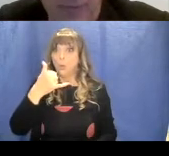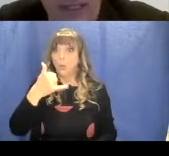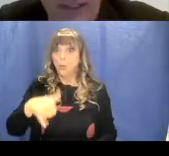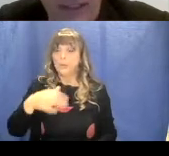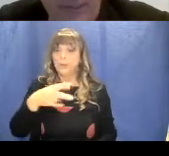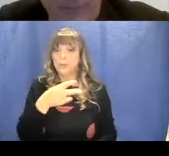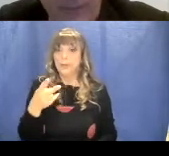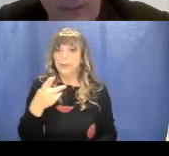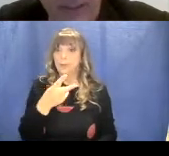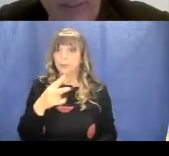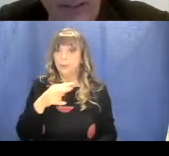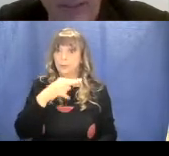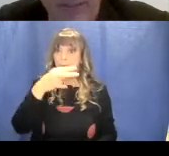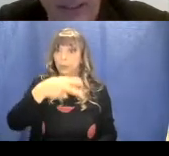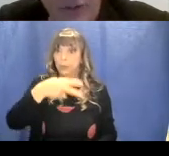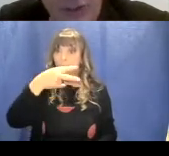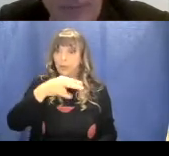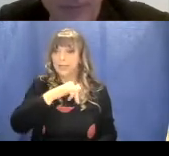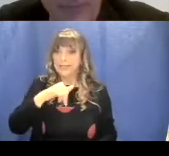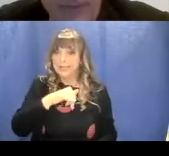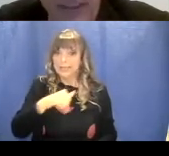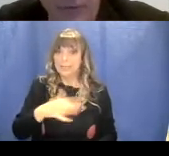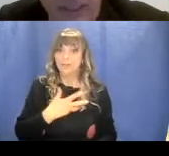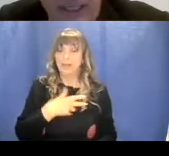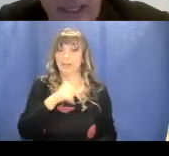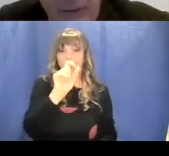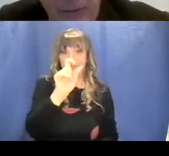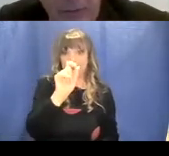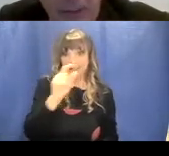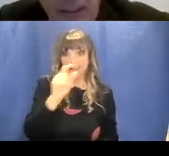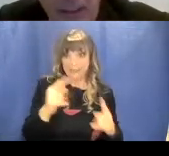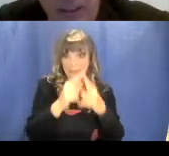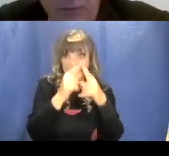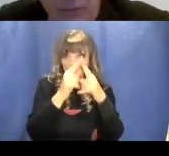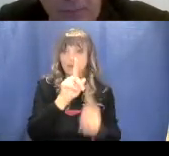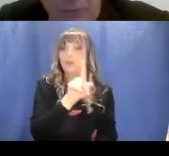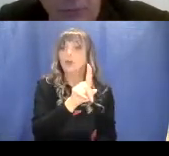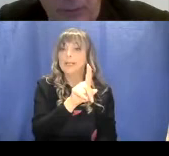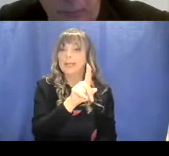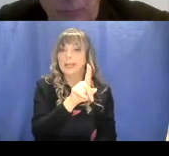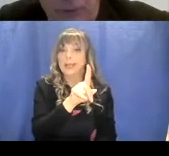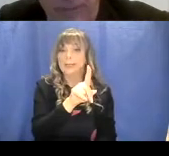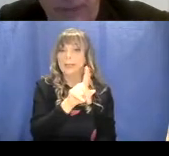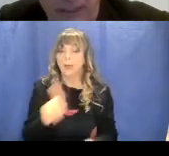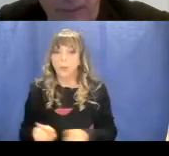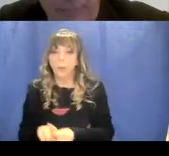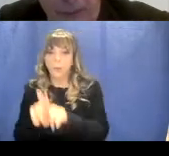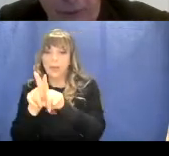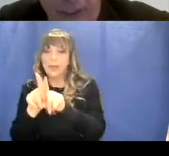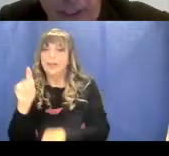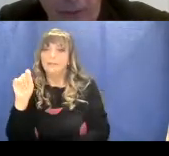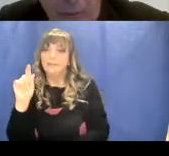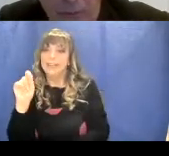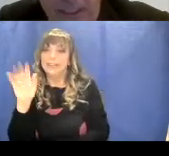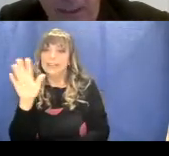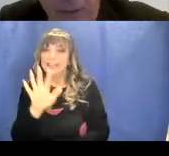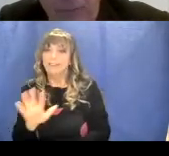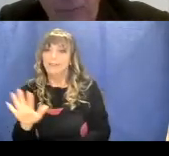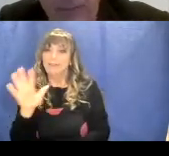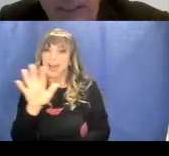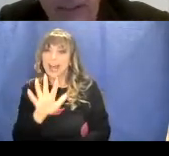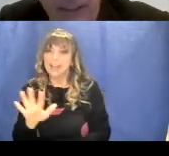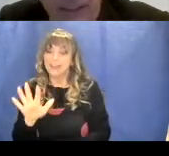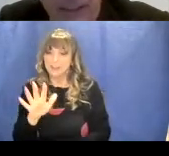questo 20 i venti vertici del dodecaedro corrispondono appunto alle 20 facce i cosa che